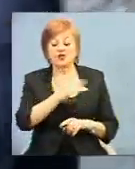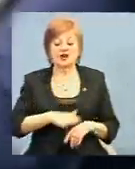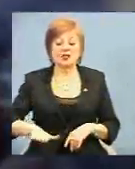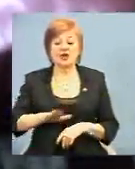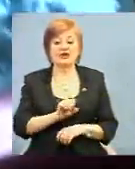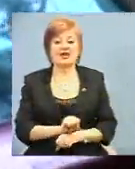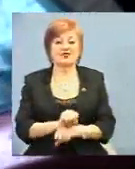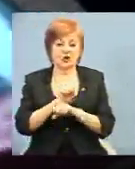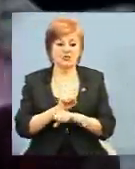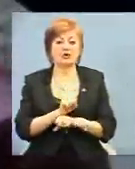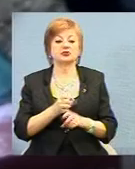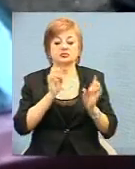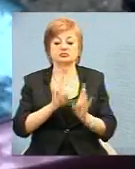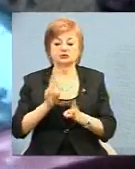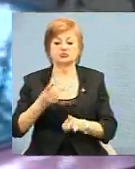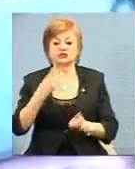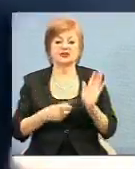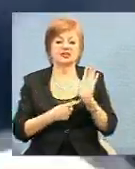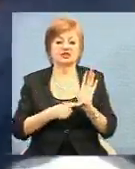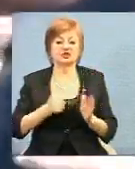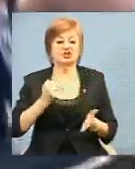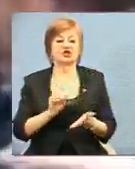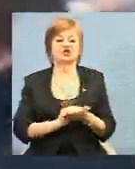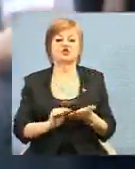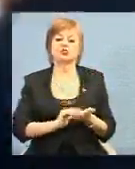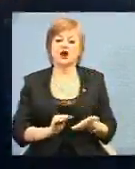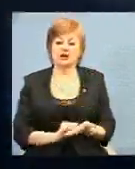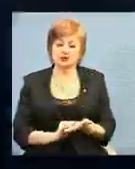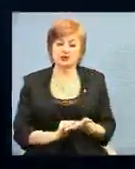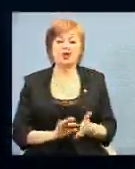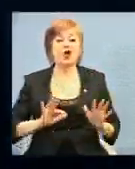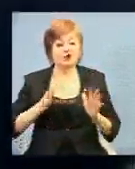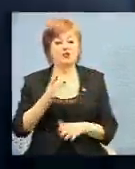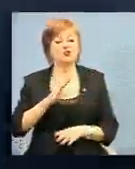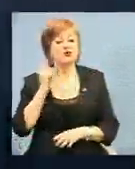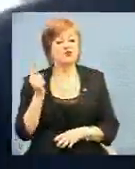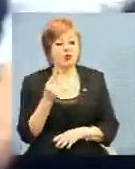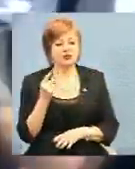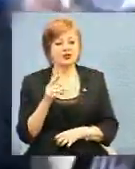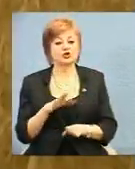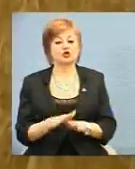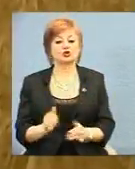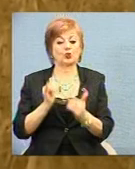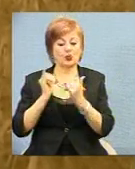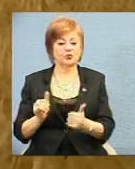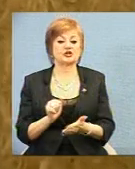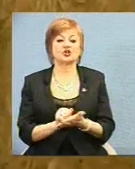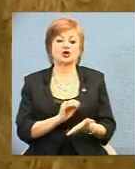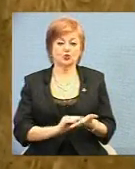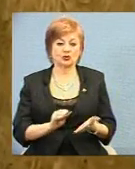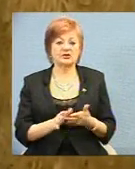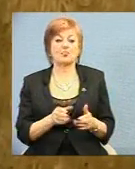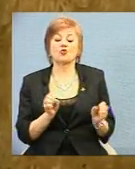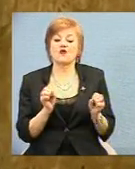тілесних ушкоджень зазнали 206 українських журналістів. Траплялися подібні випадки і в області. Убезпечити запорізьких медійників взялися